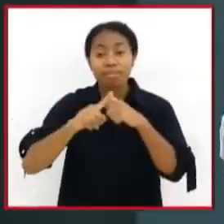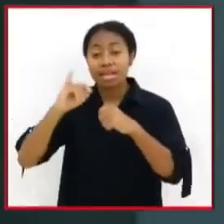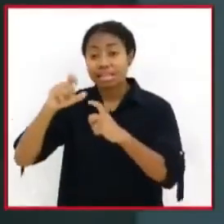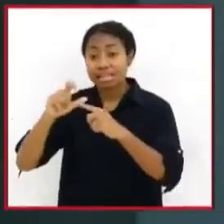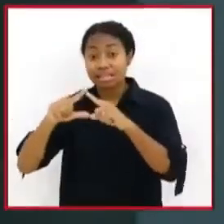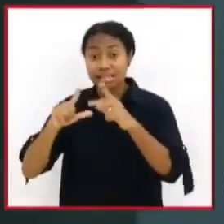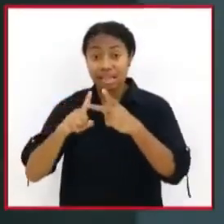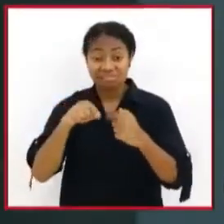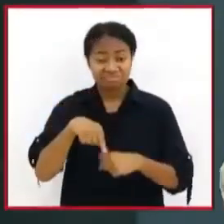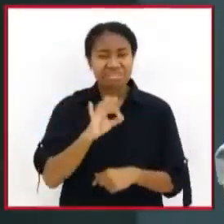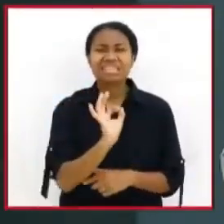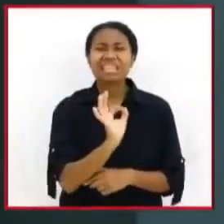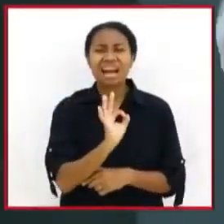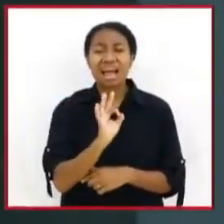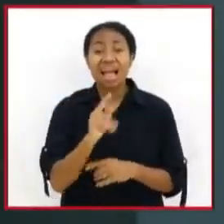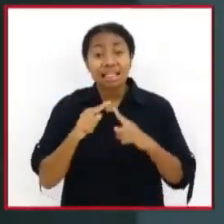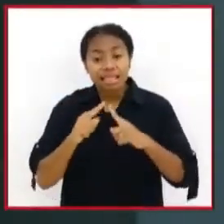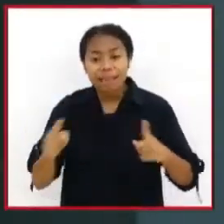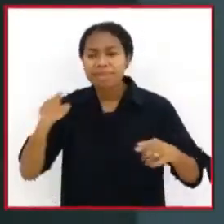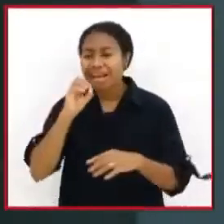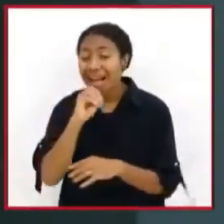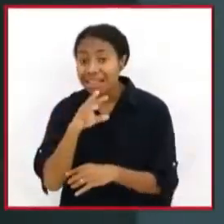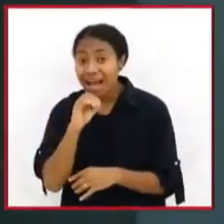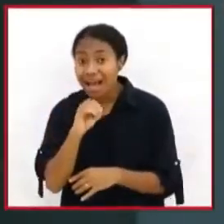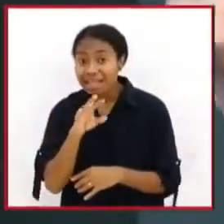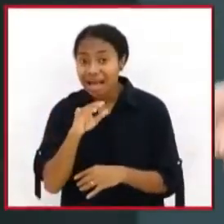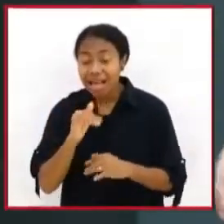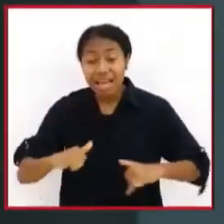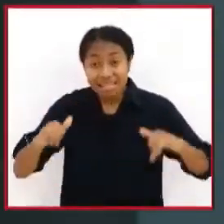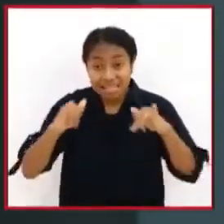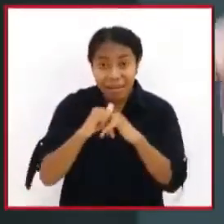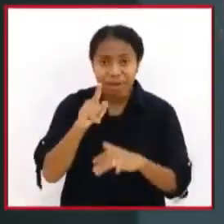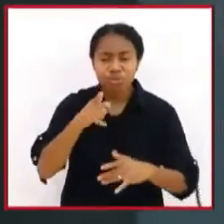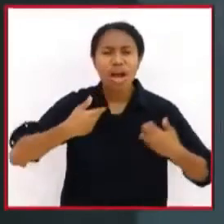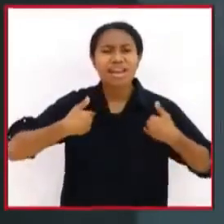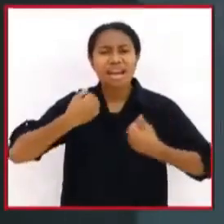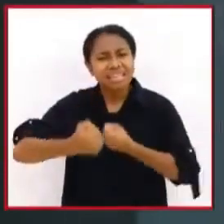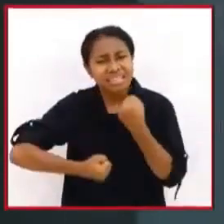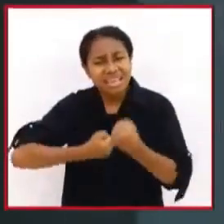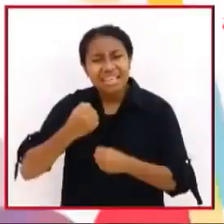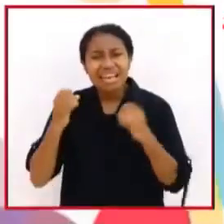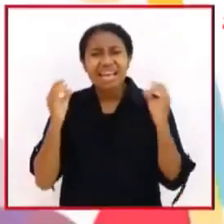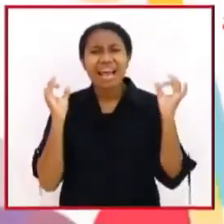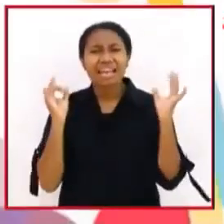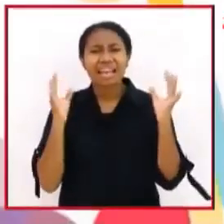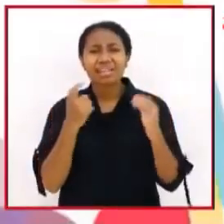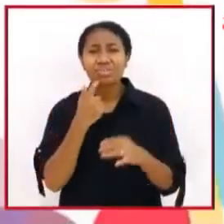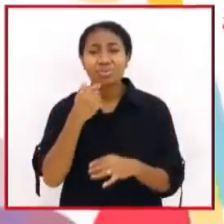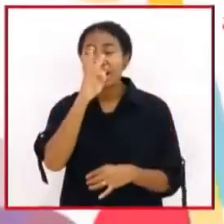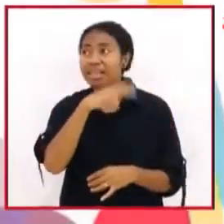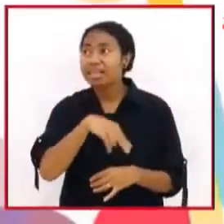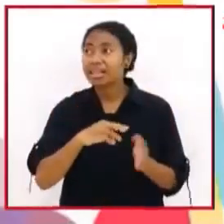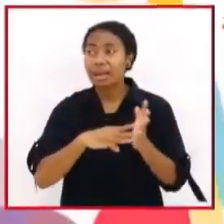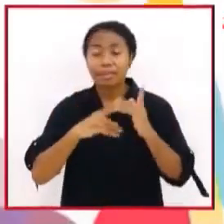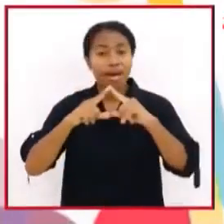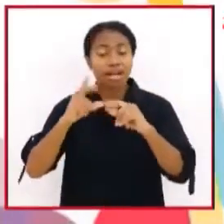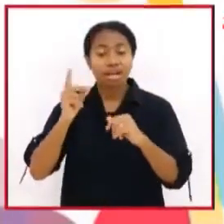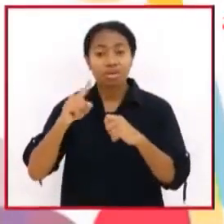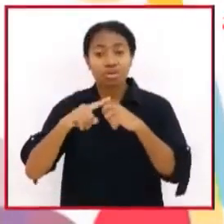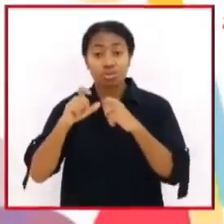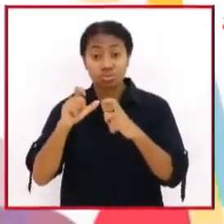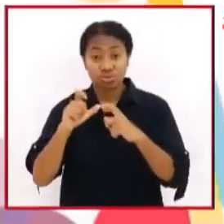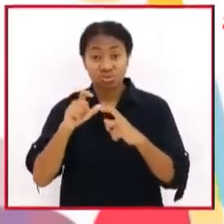ini kata-kata yang sama diucapkan juga pada peristiwa yang lain di dalam Markus tiga ayat 11